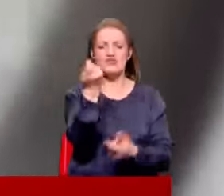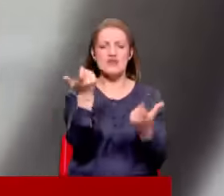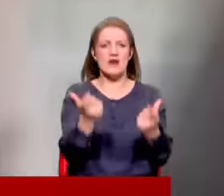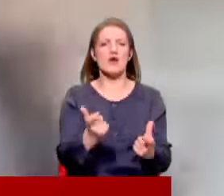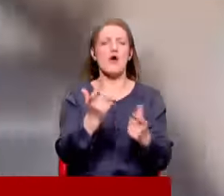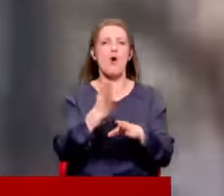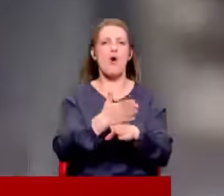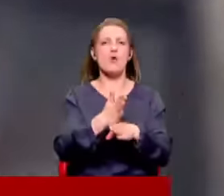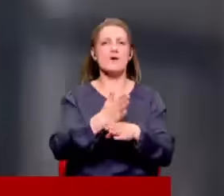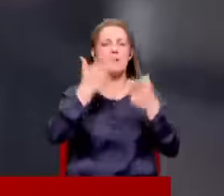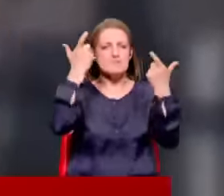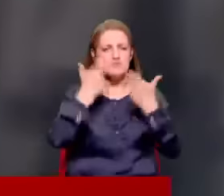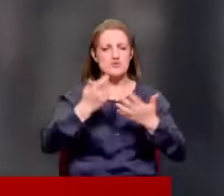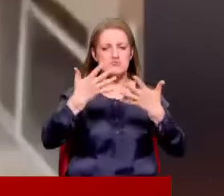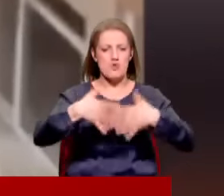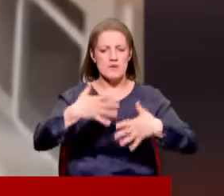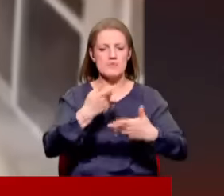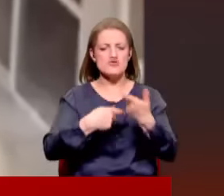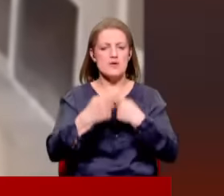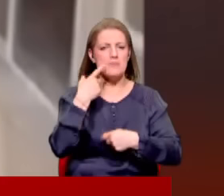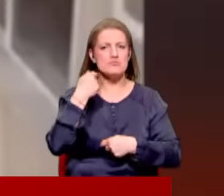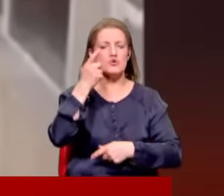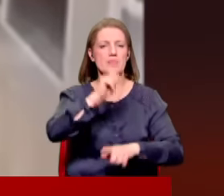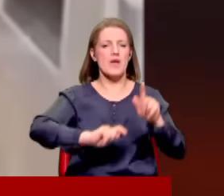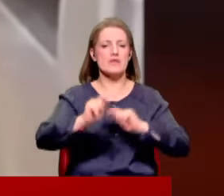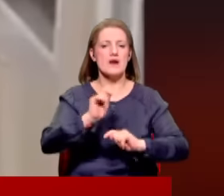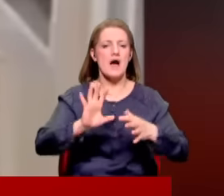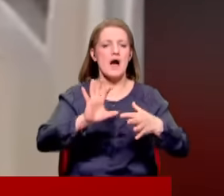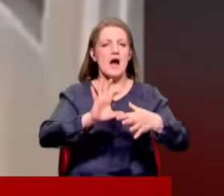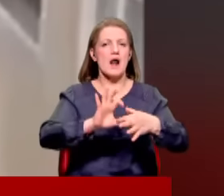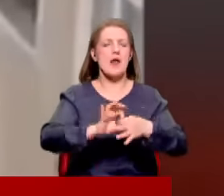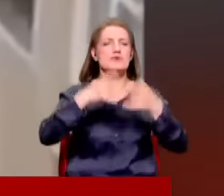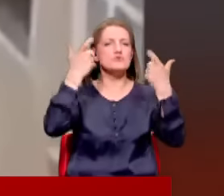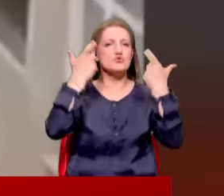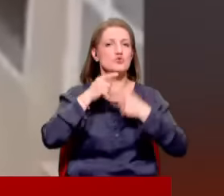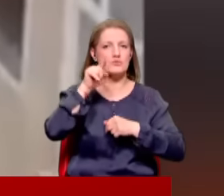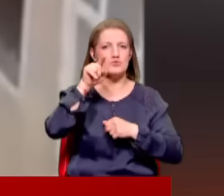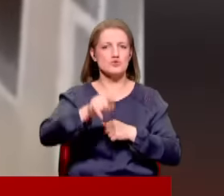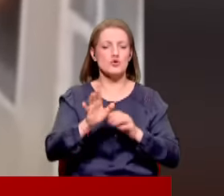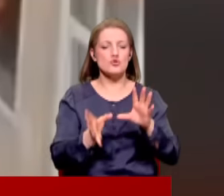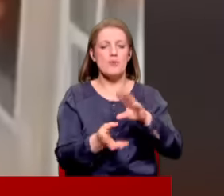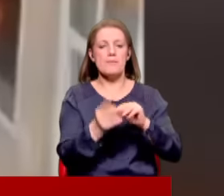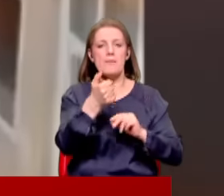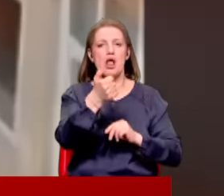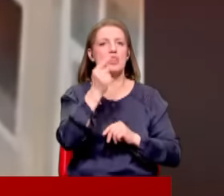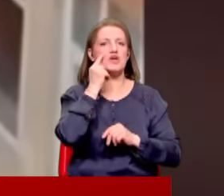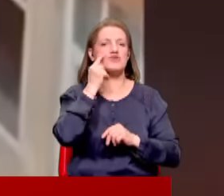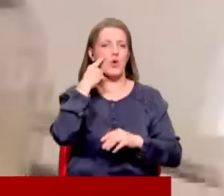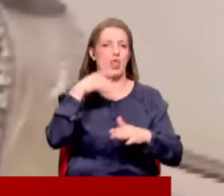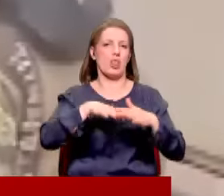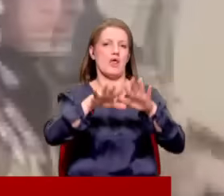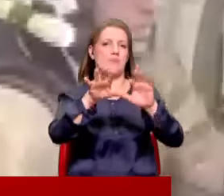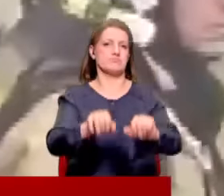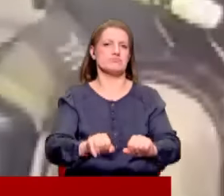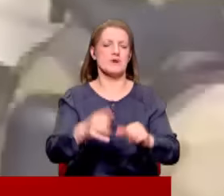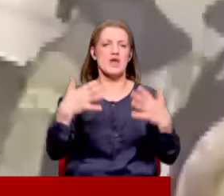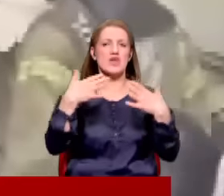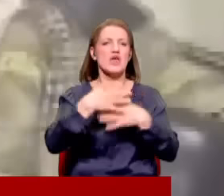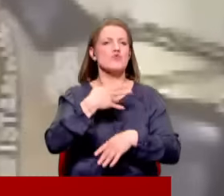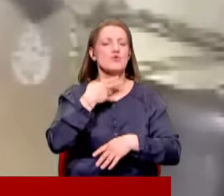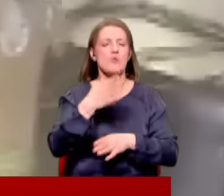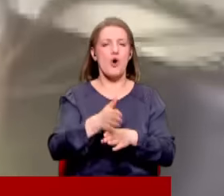ortağı, mesul müdür, muhasebeci, işletme müdürü ve tadilatla ilgili metal işleri sorumlusu toplam 6 kişi gözaltına alındı. Gece